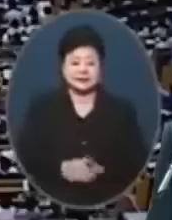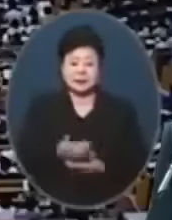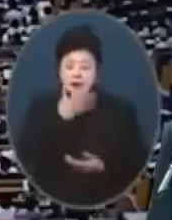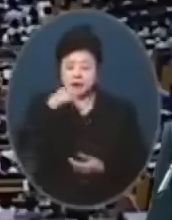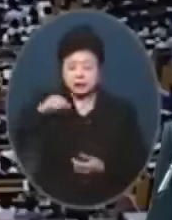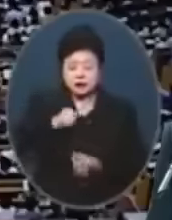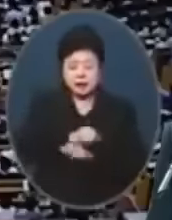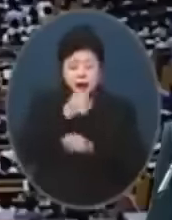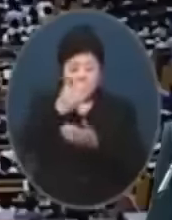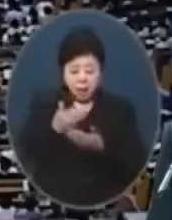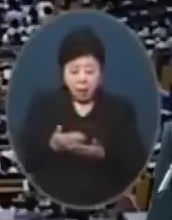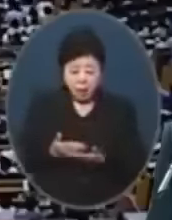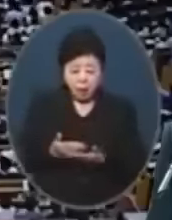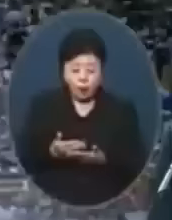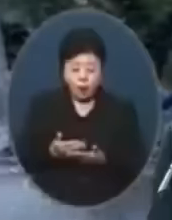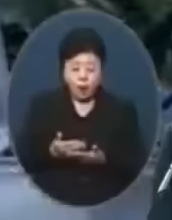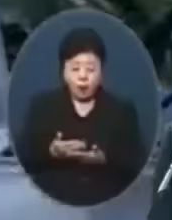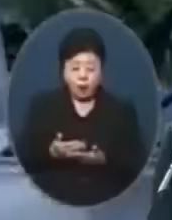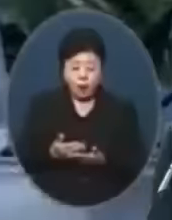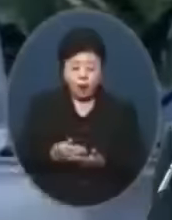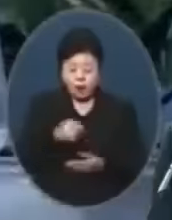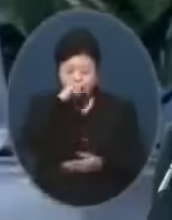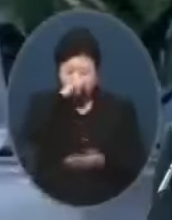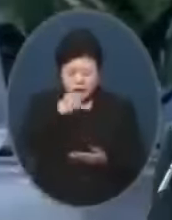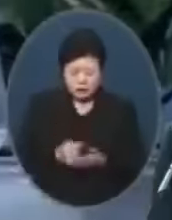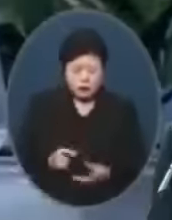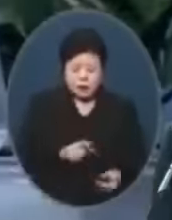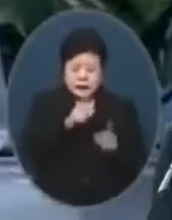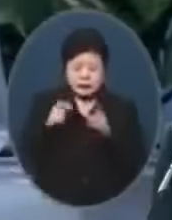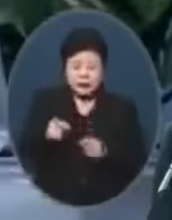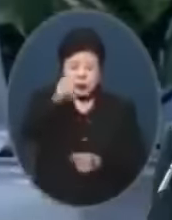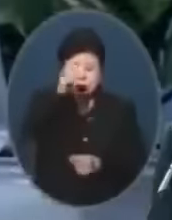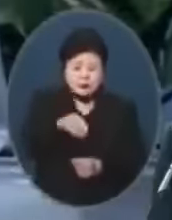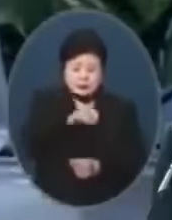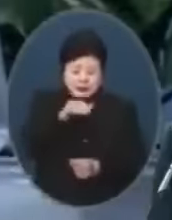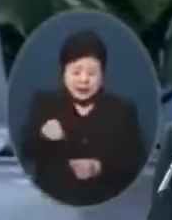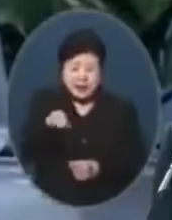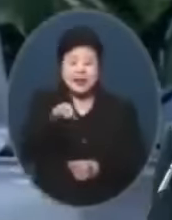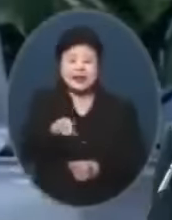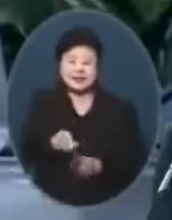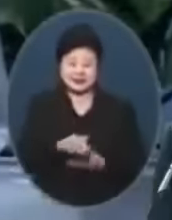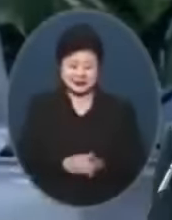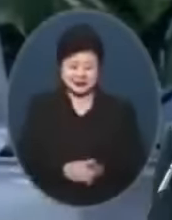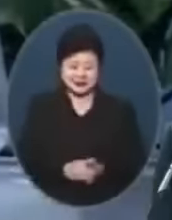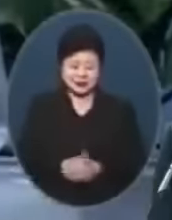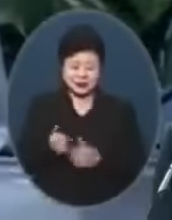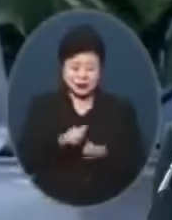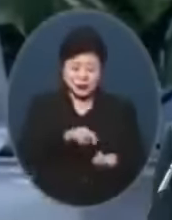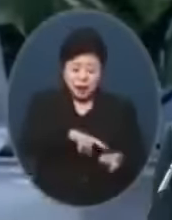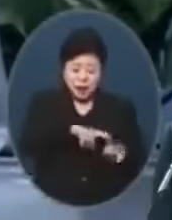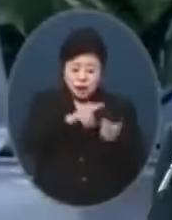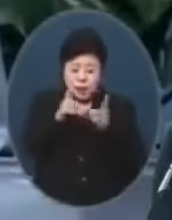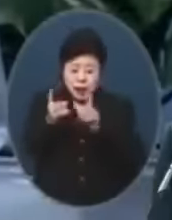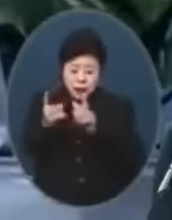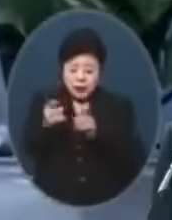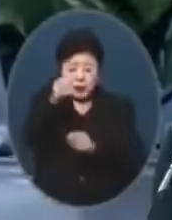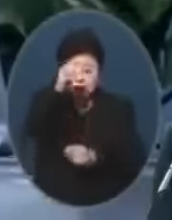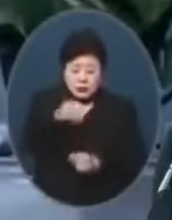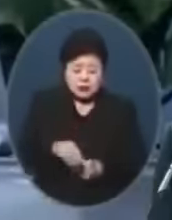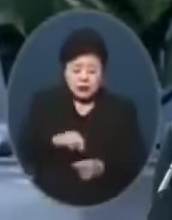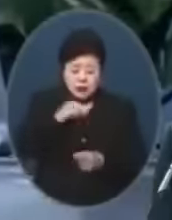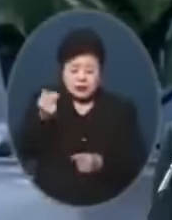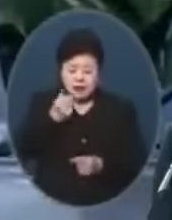저주에서 해방되고 형통의 삶을 사는 것도 십자가에서, 죽었다가 다시 부활해서